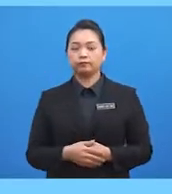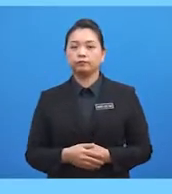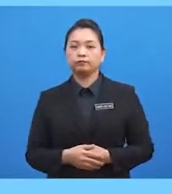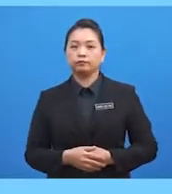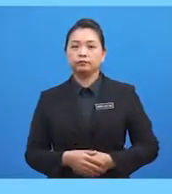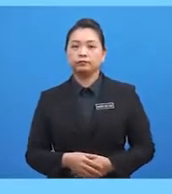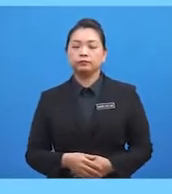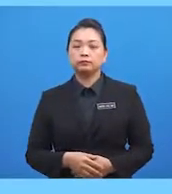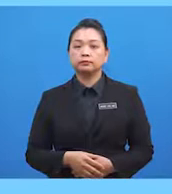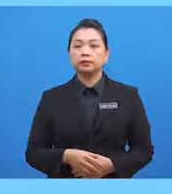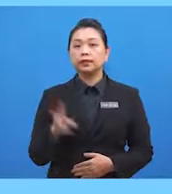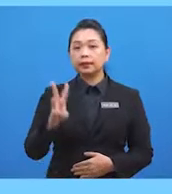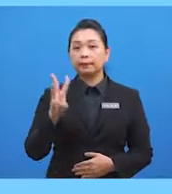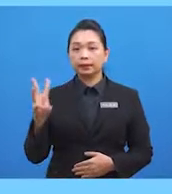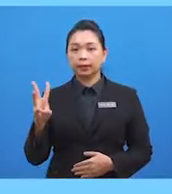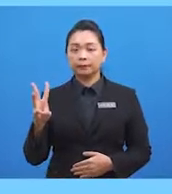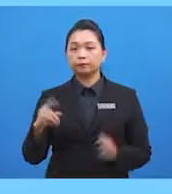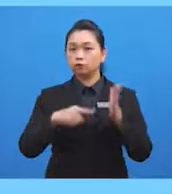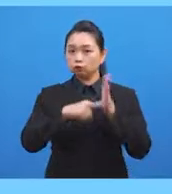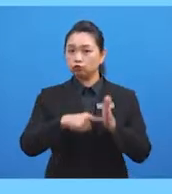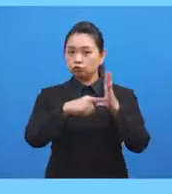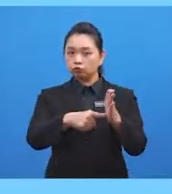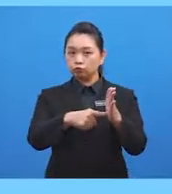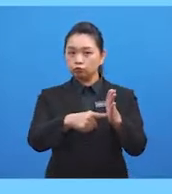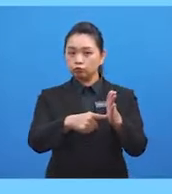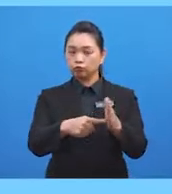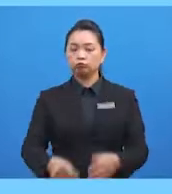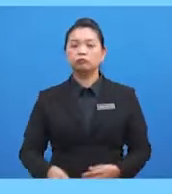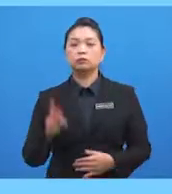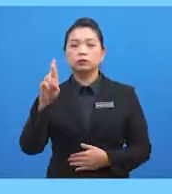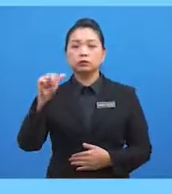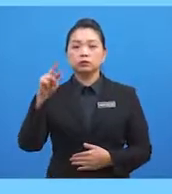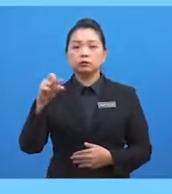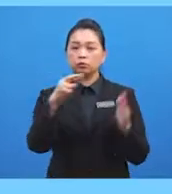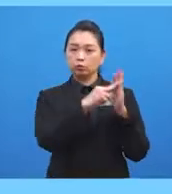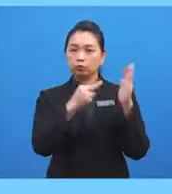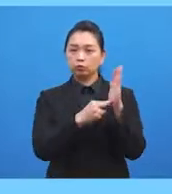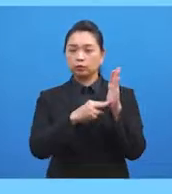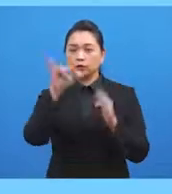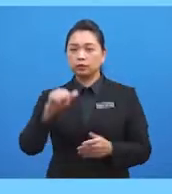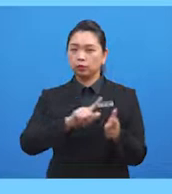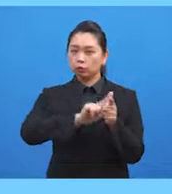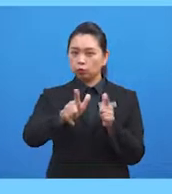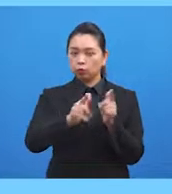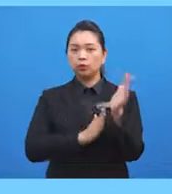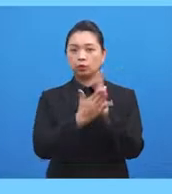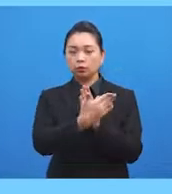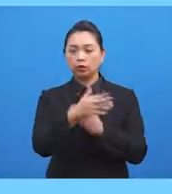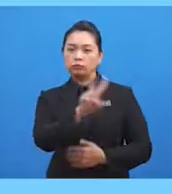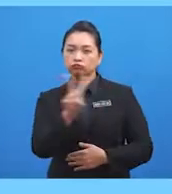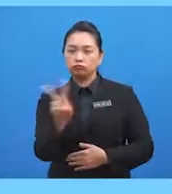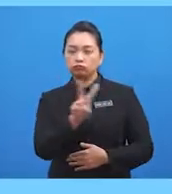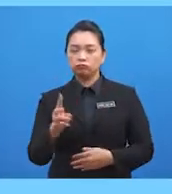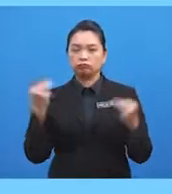Perkara 66 pula menyatakan rang undang-undang yang telah diluluskan oleh